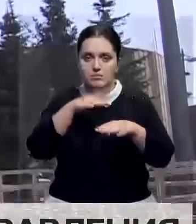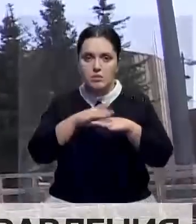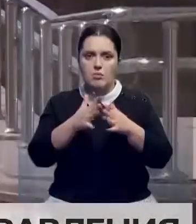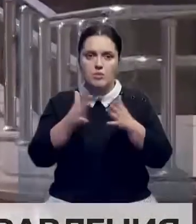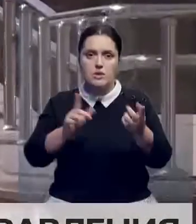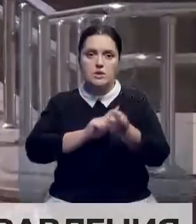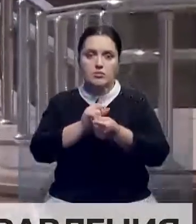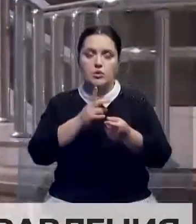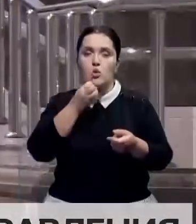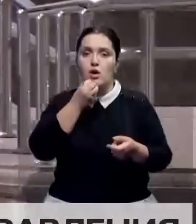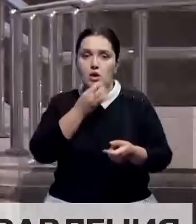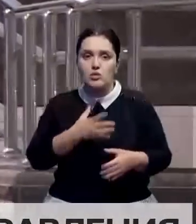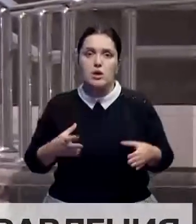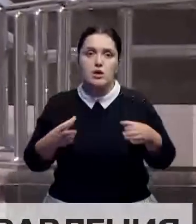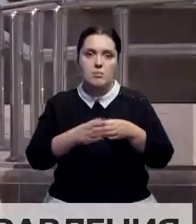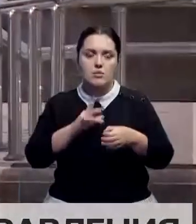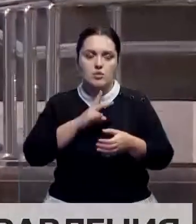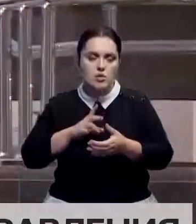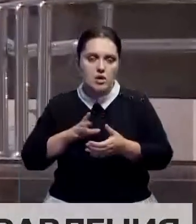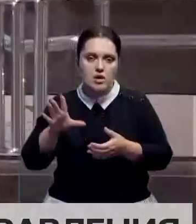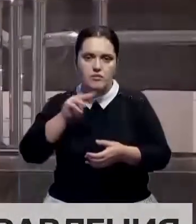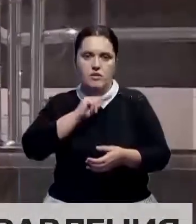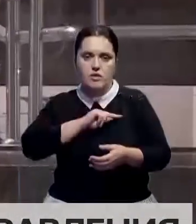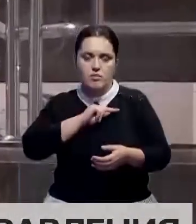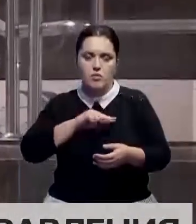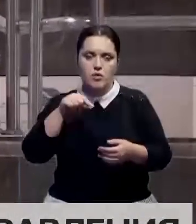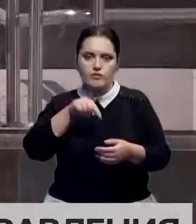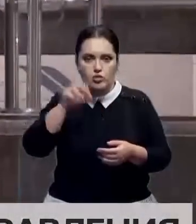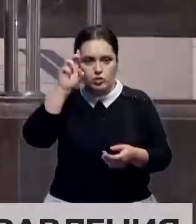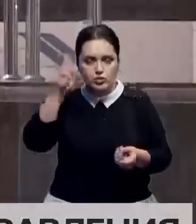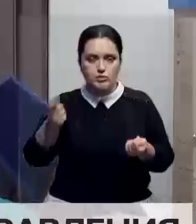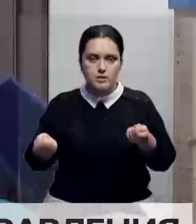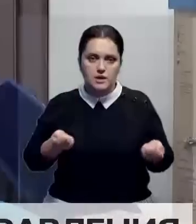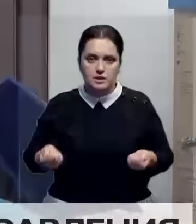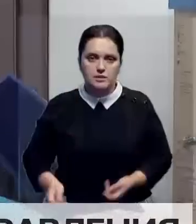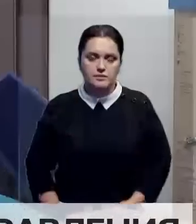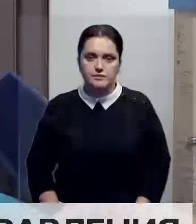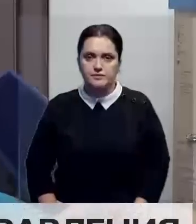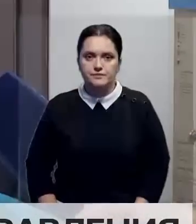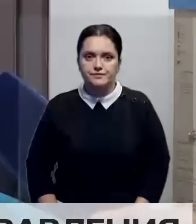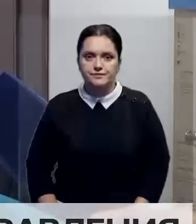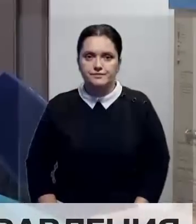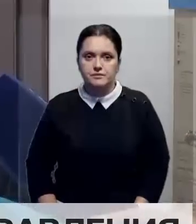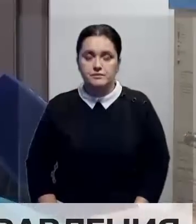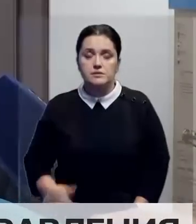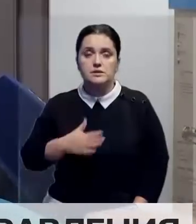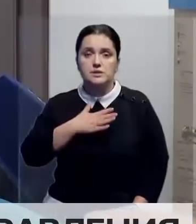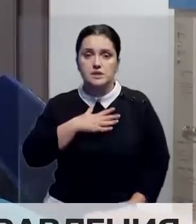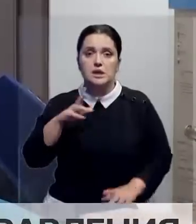очередь нужна хорошая команда и слаженная действий внутри системы госуправления. Я, как и вы, надеюсь, что все